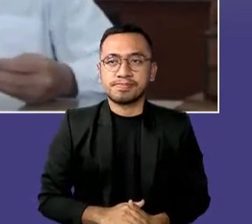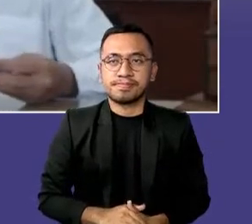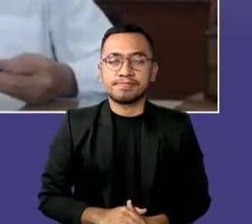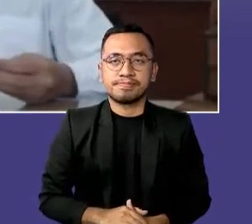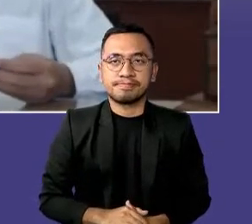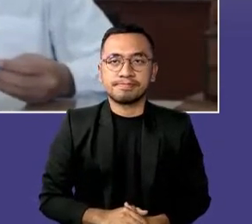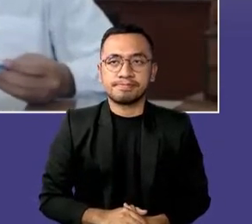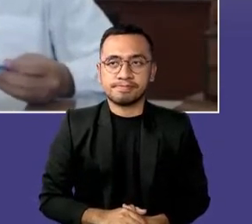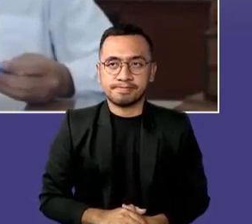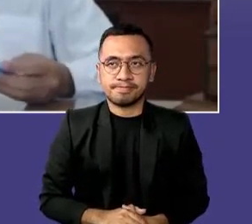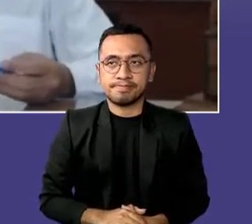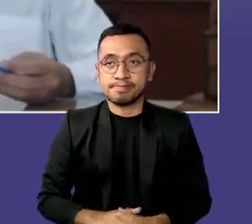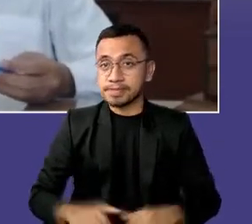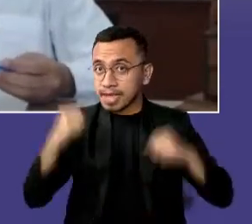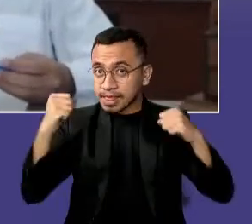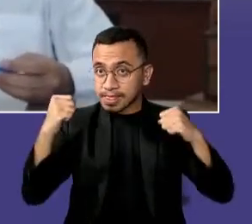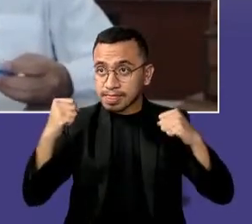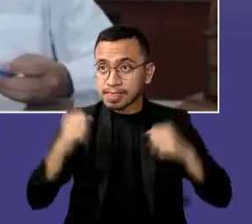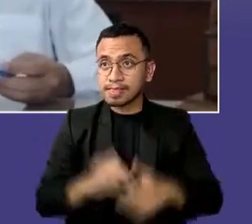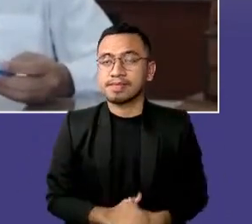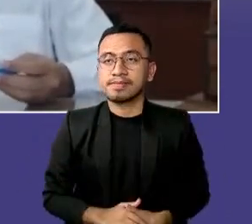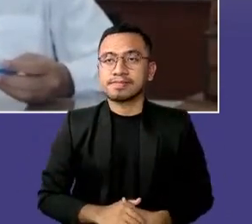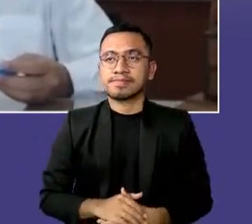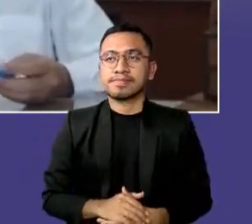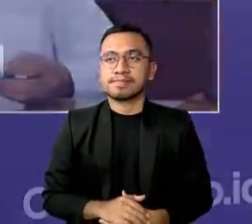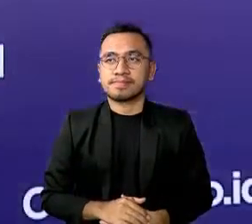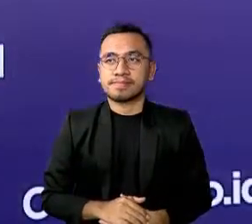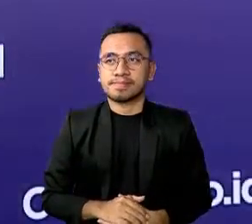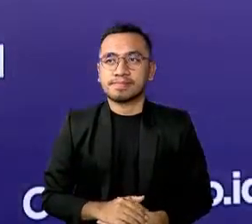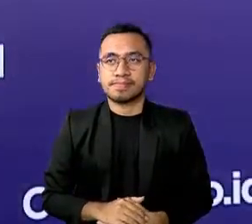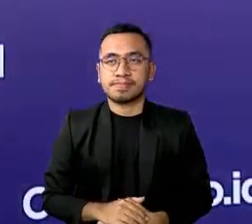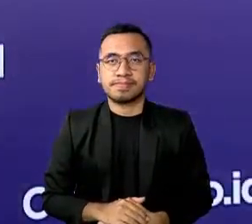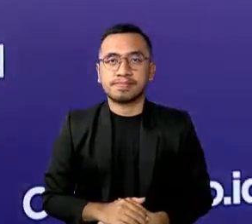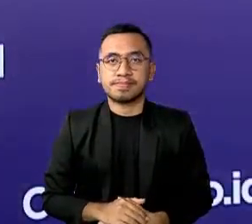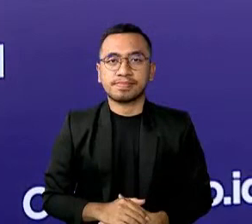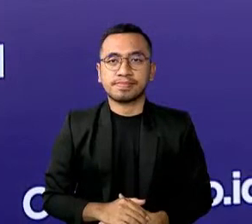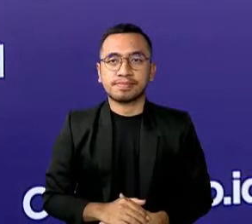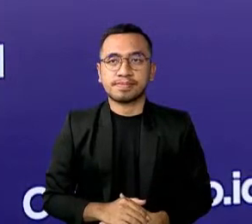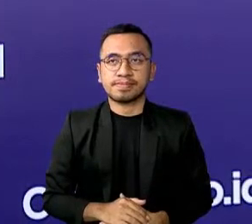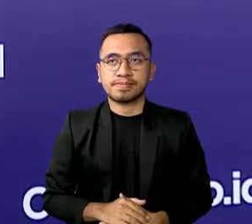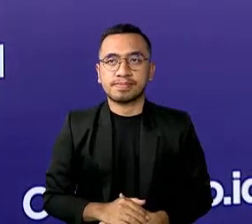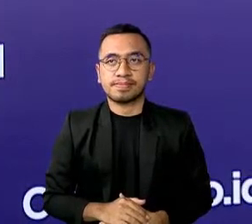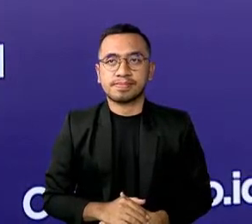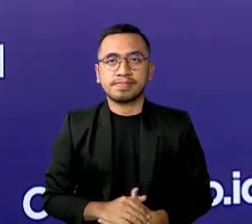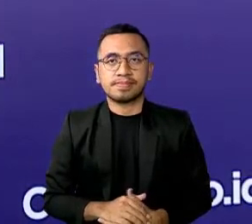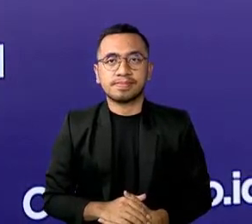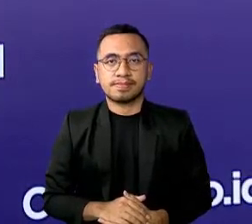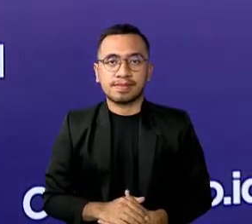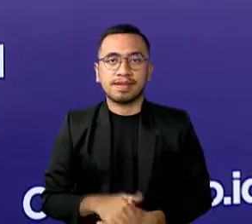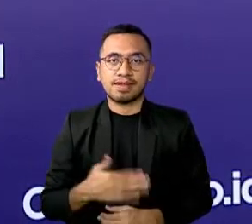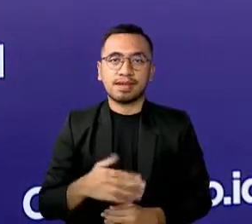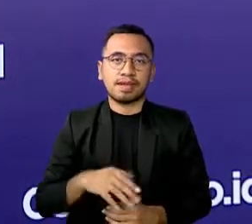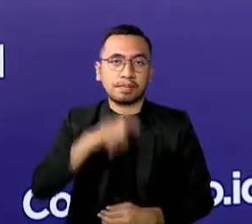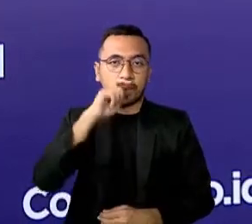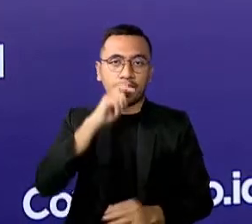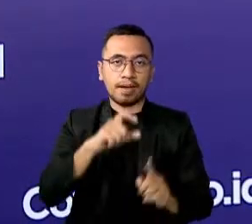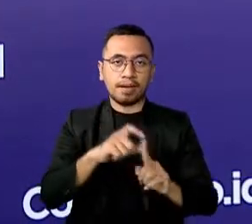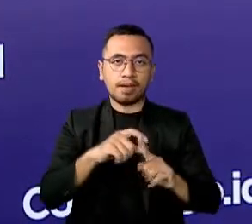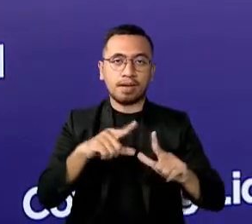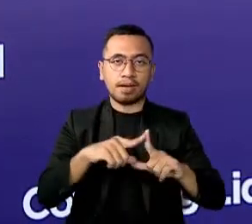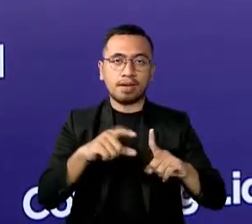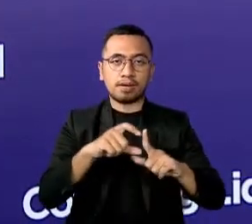Sehat ya Pa asyik ya baik selanjutnya kita juga telah terhubung dengan bapak Dadang wihana